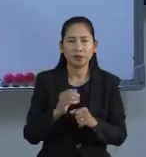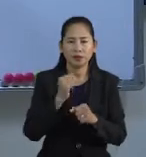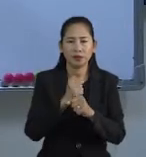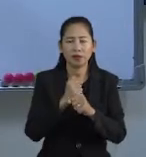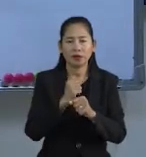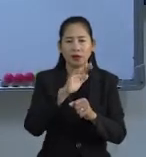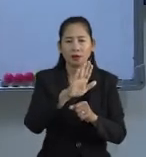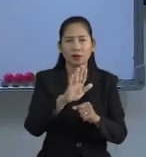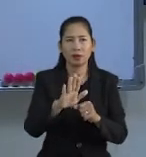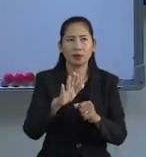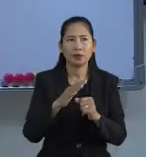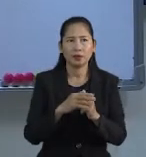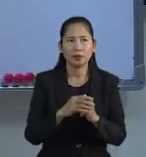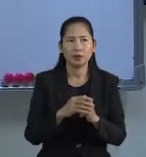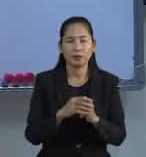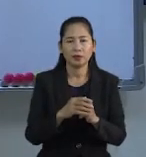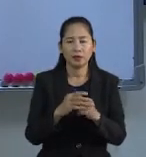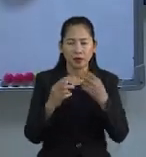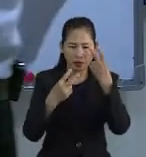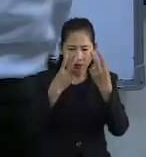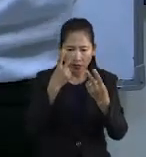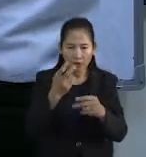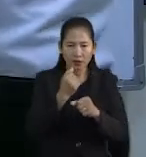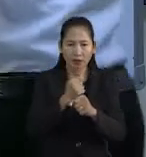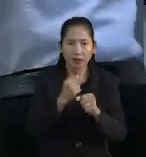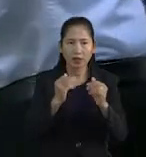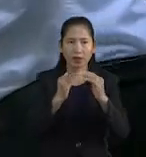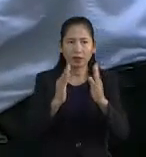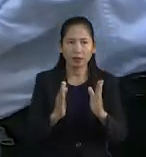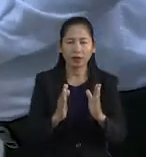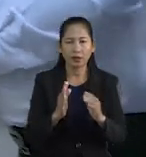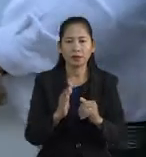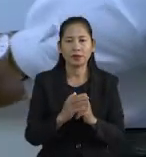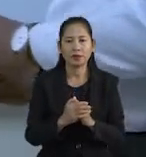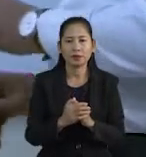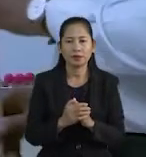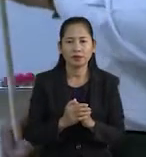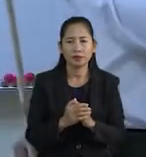cạp bò câu nâng ai và lấy con mưa mà nó cách cạp bò dưỡng nào con nhé